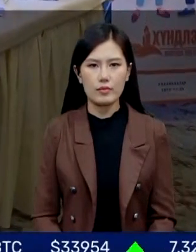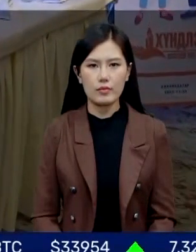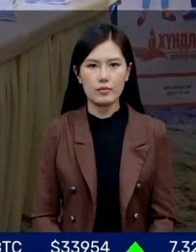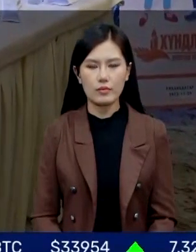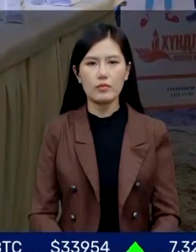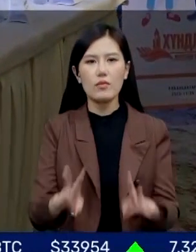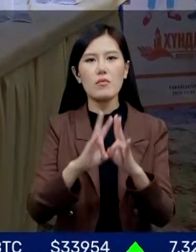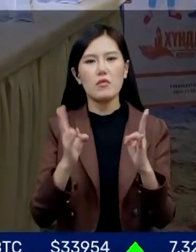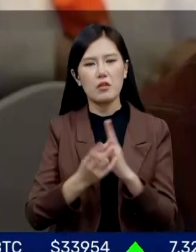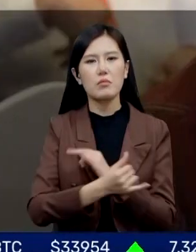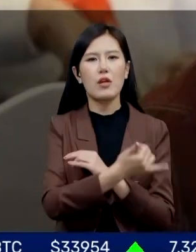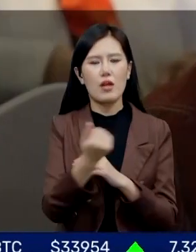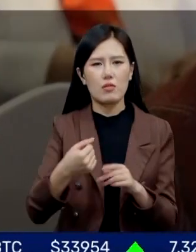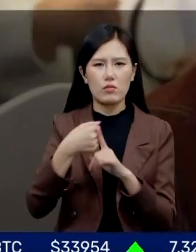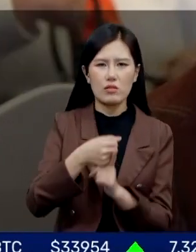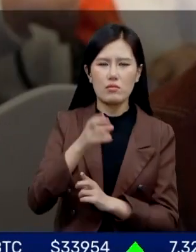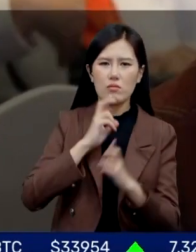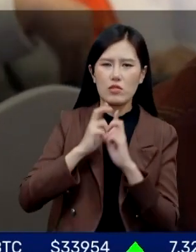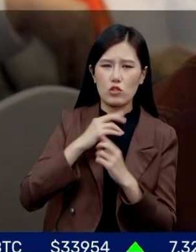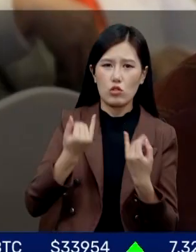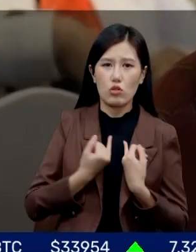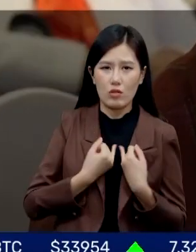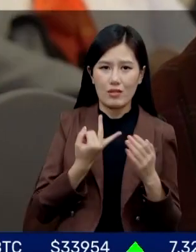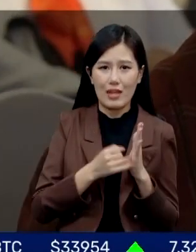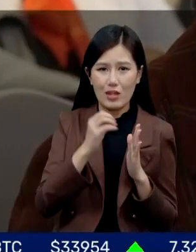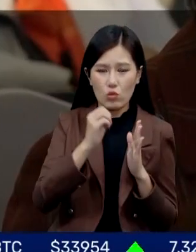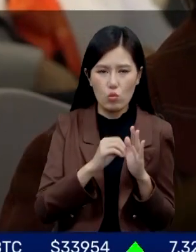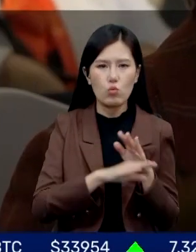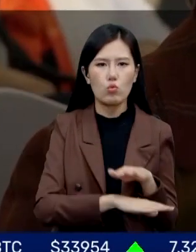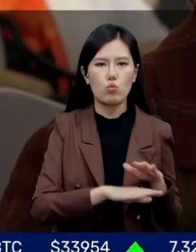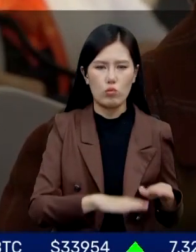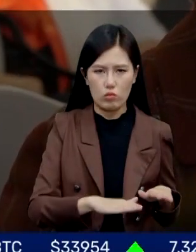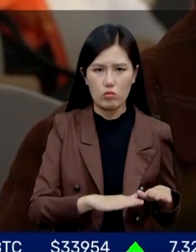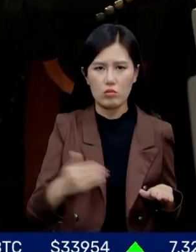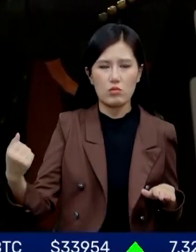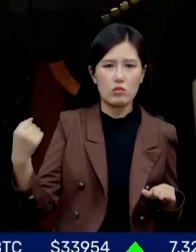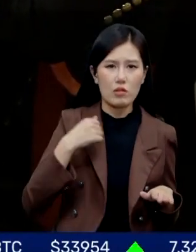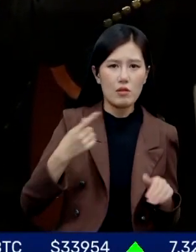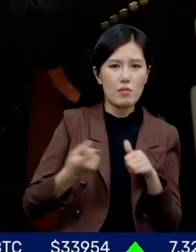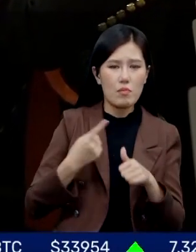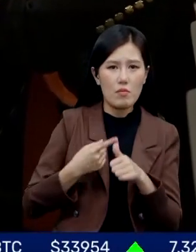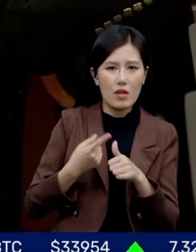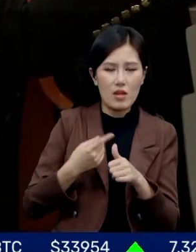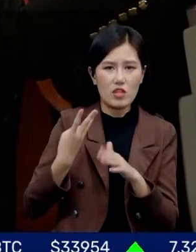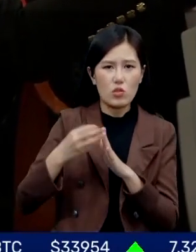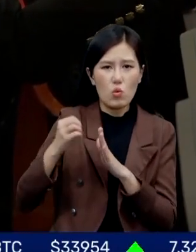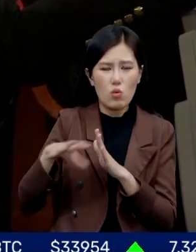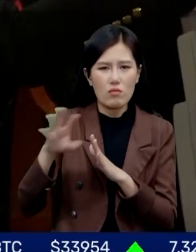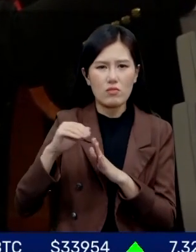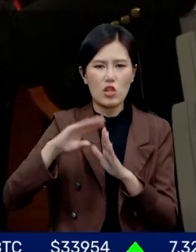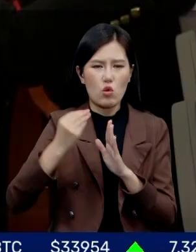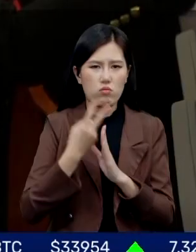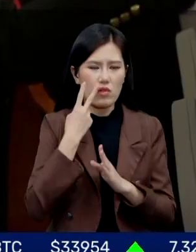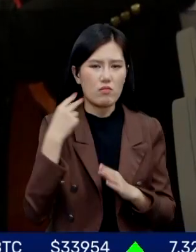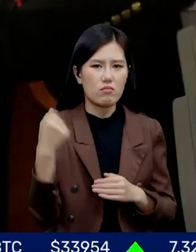Нийгэмд гарч байгаа хүчирхийллийн хохирогчдын 70% нь хүүхэд, за үүний 90% нь гэр бүл ойр тойрныхон хүмүүст хүчирхийлэлд өртөж байгаа судалгаа байна. За